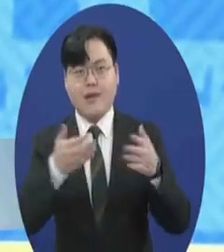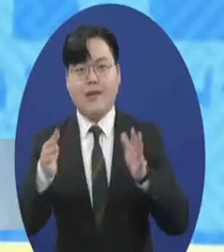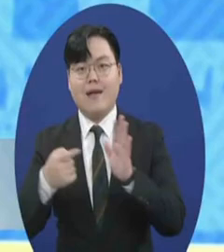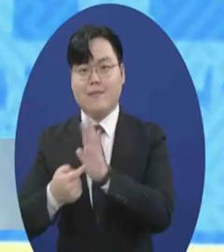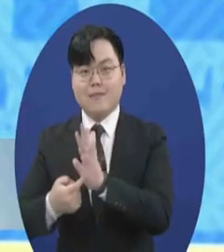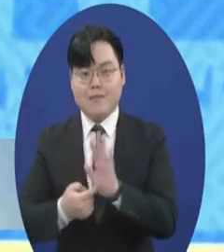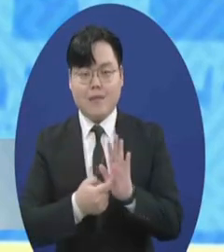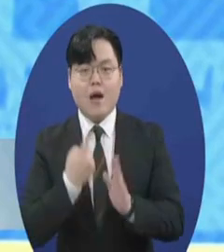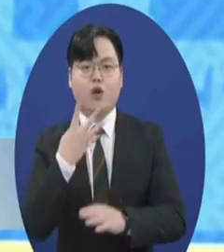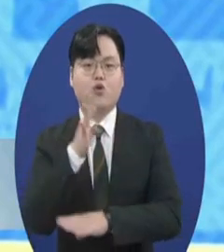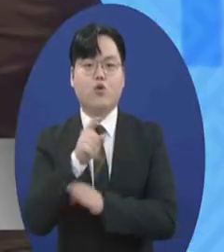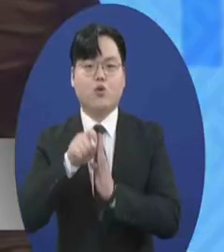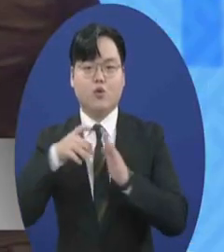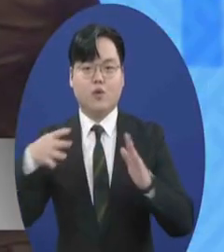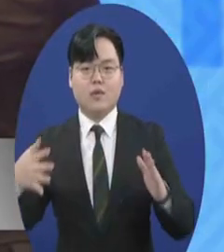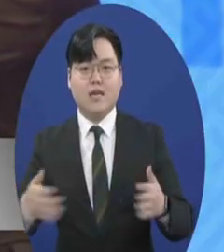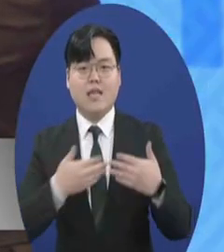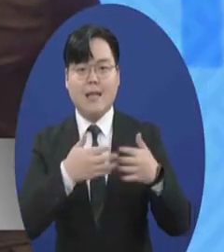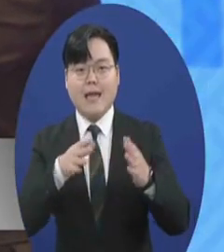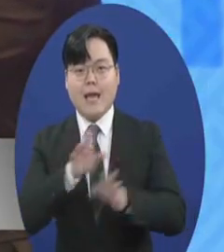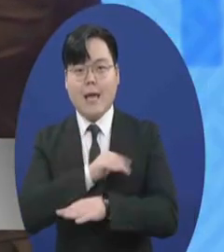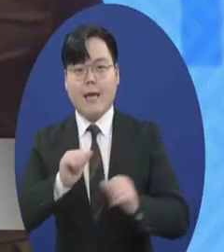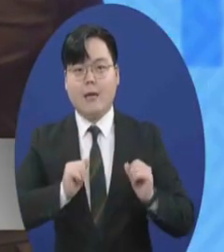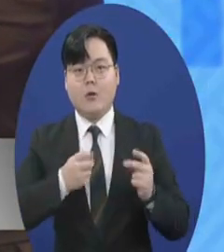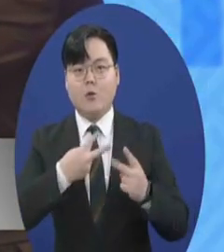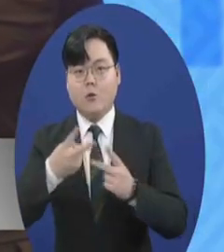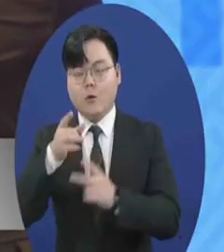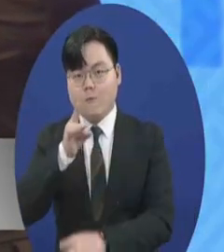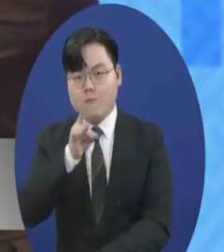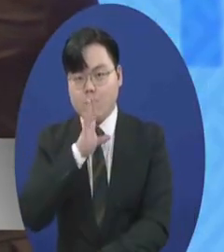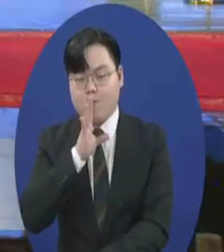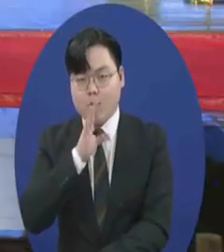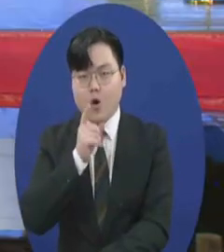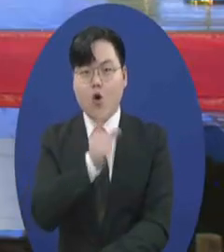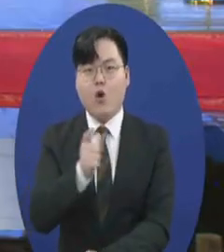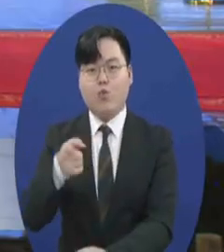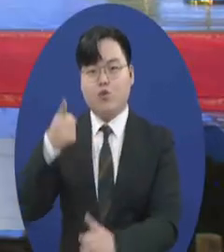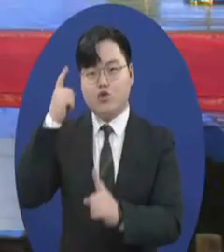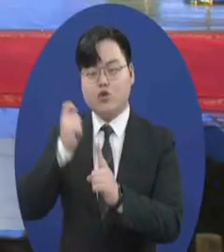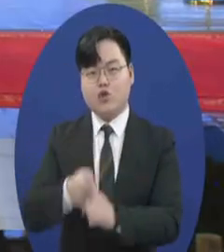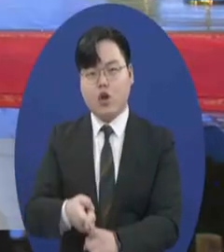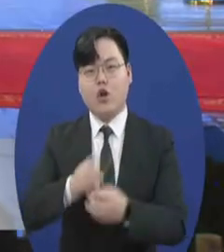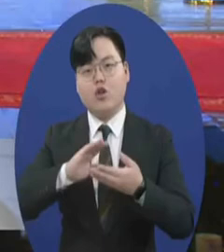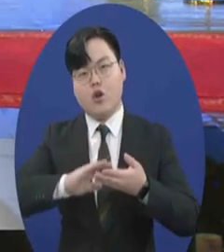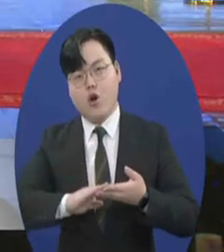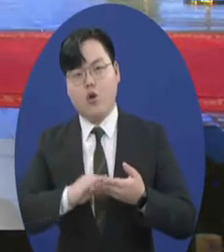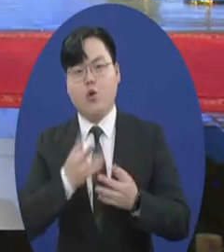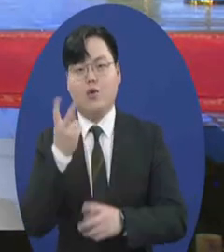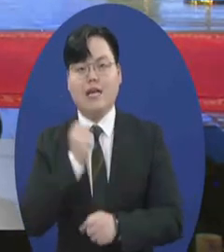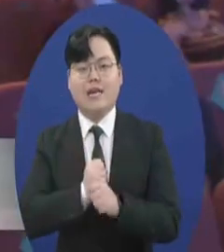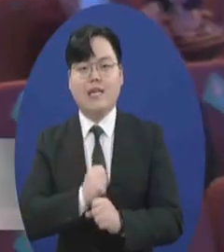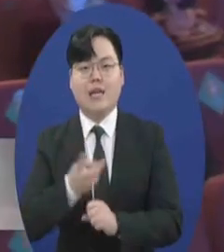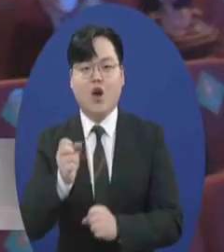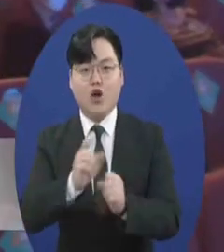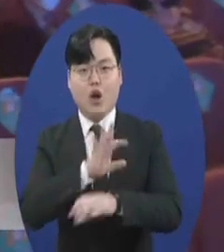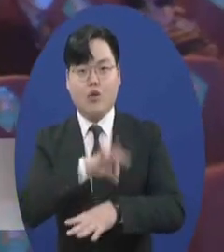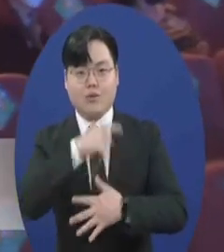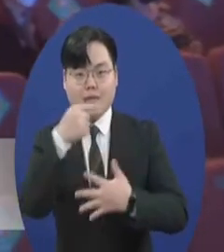хийсэн. 14 өдрийн хугацаанд нээлттэйгэр иргэдэд үйлчлэх юм байна. Мөн олон нийтэд зориулсан урлагийн тоглолт арга хэмжээг халдвар